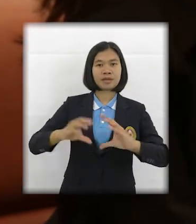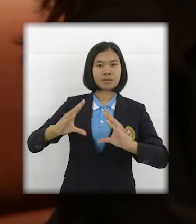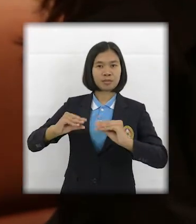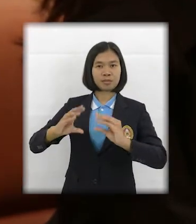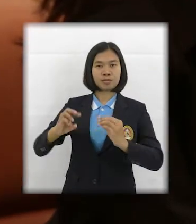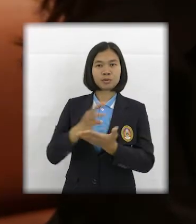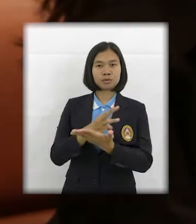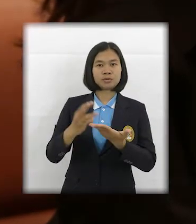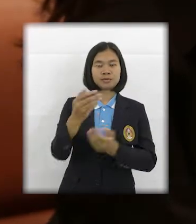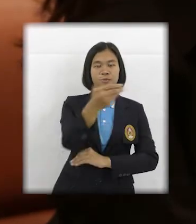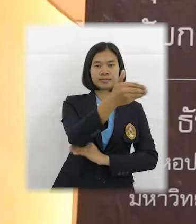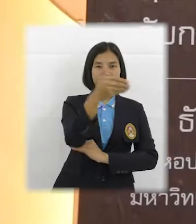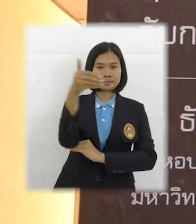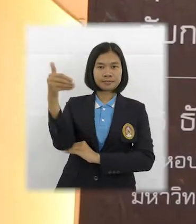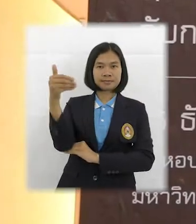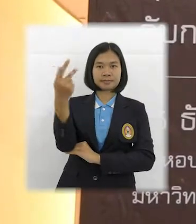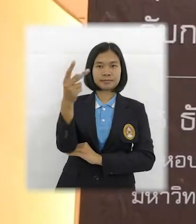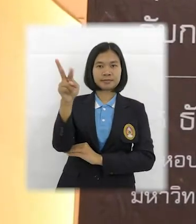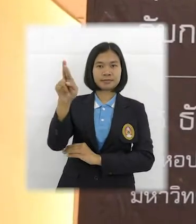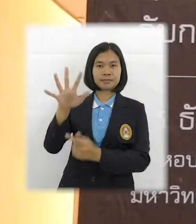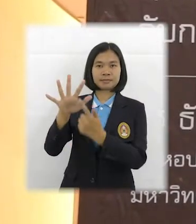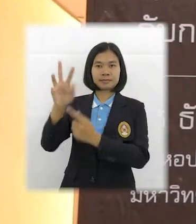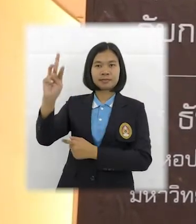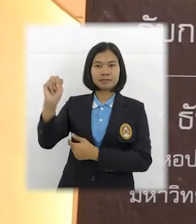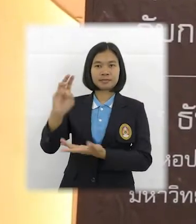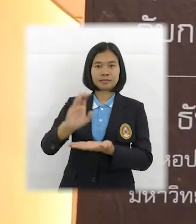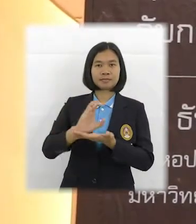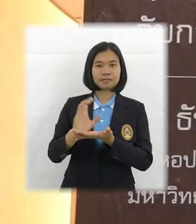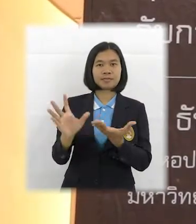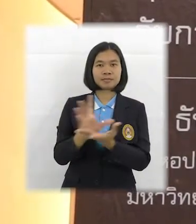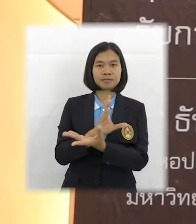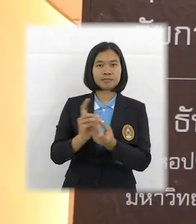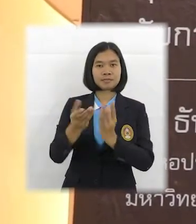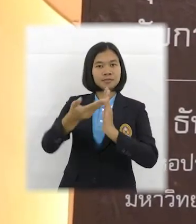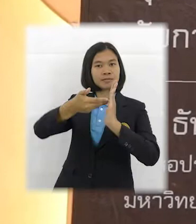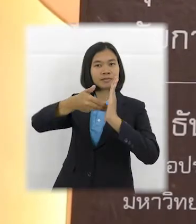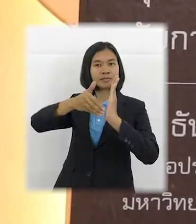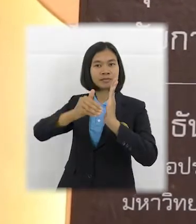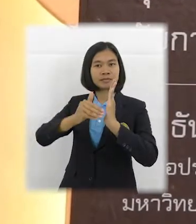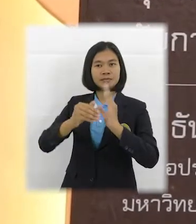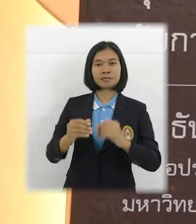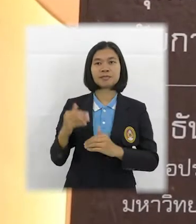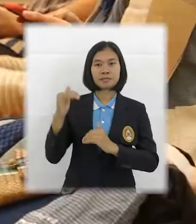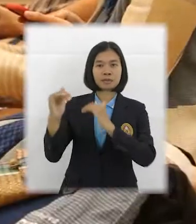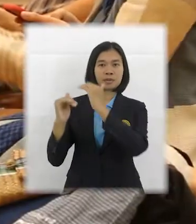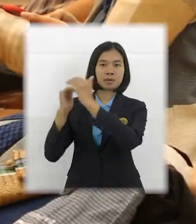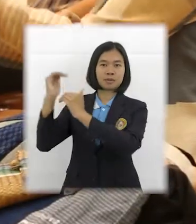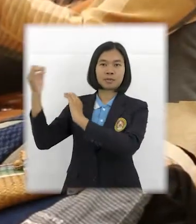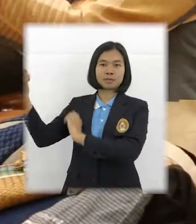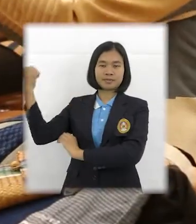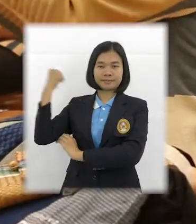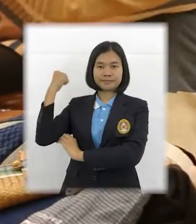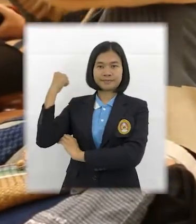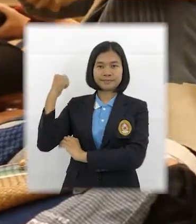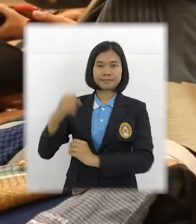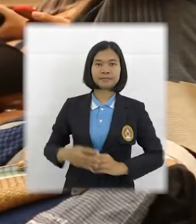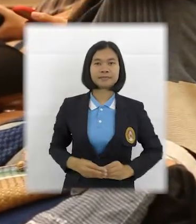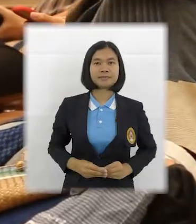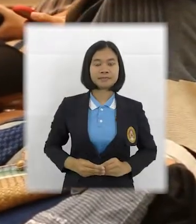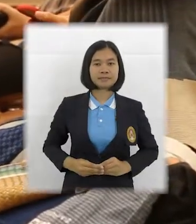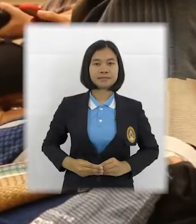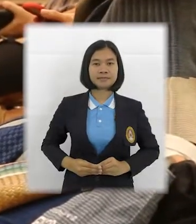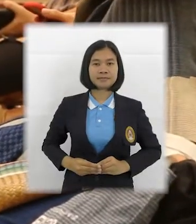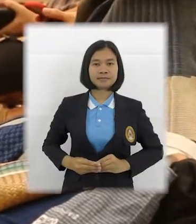การประชุมวิชาการระดับชาติครามทุนทางวัฒนธรรมท้องถิ่นอีสานกับการพัฒนาที่ยั่งยืนโด